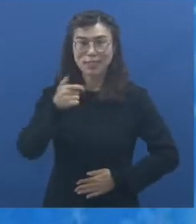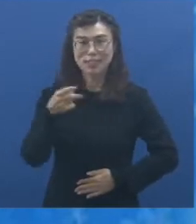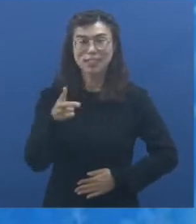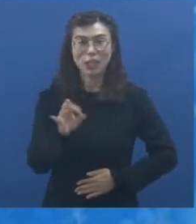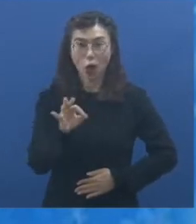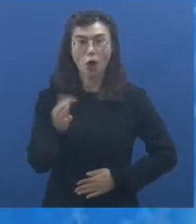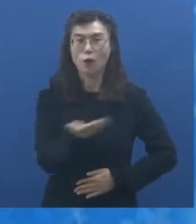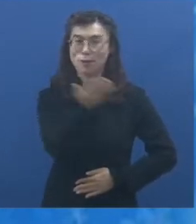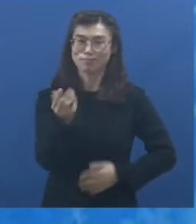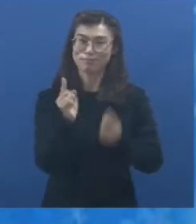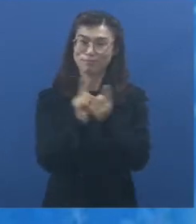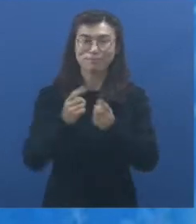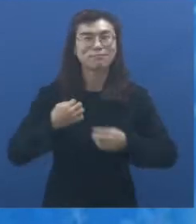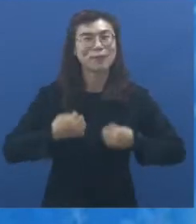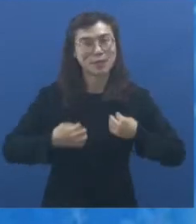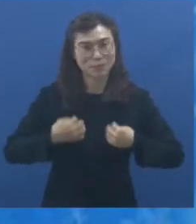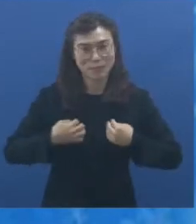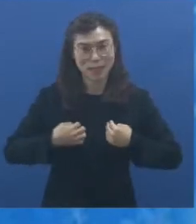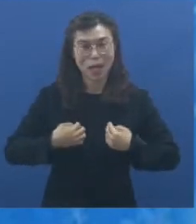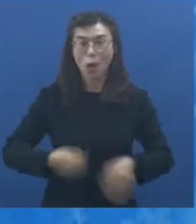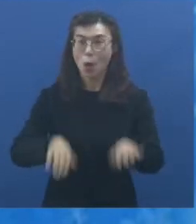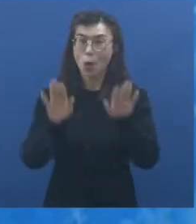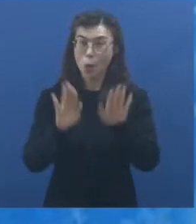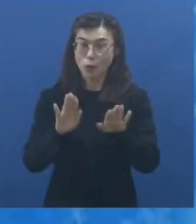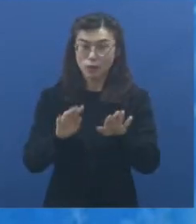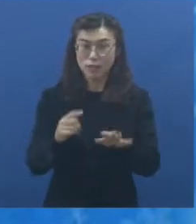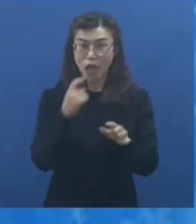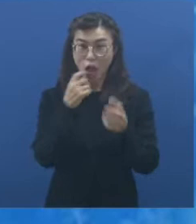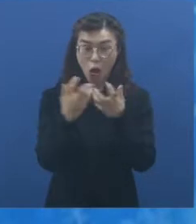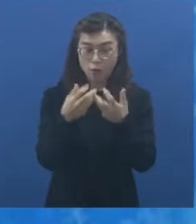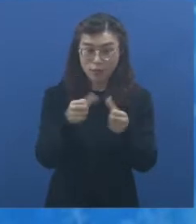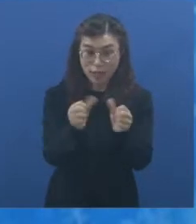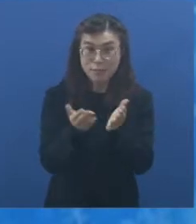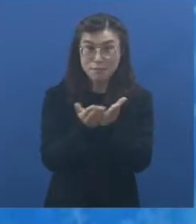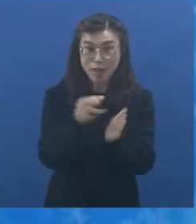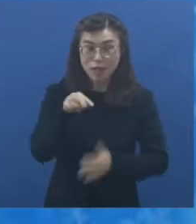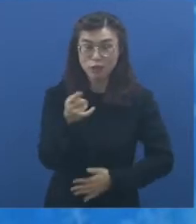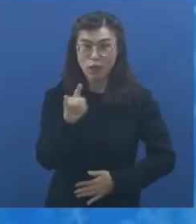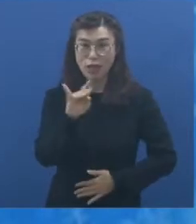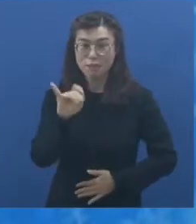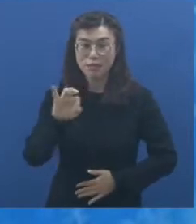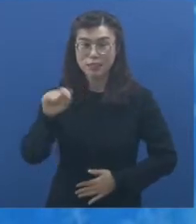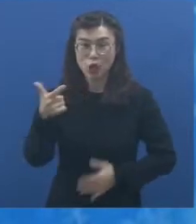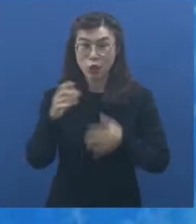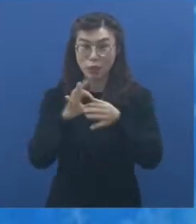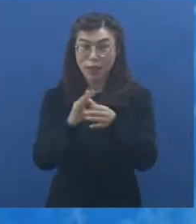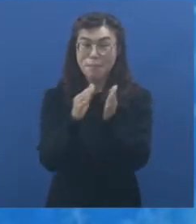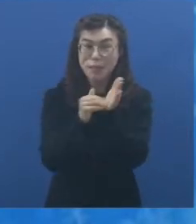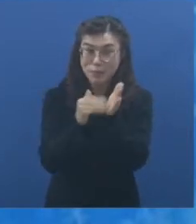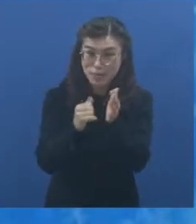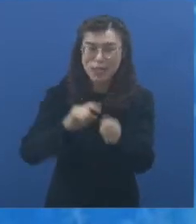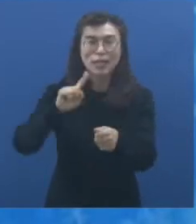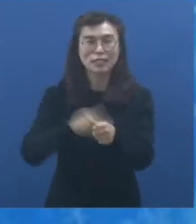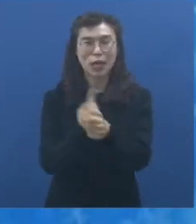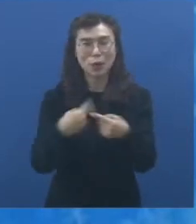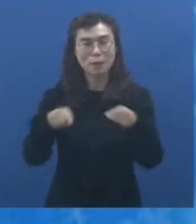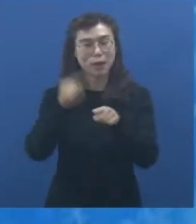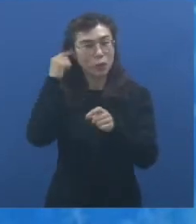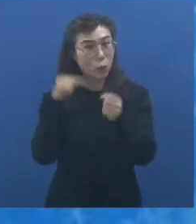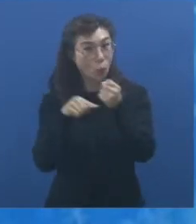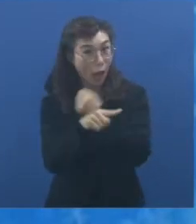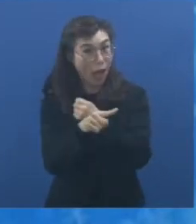반갑습니다 오늘은 쇄빙선 의 비밀 자연과 함께하는 과 께 관해서 저하고 같이 시간을 보내실